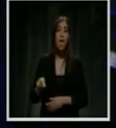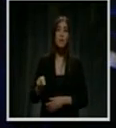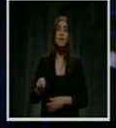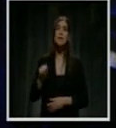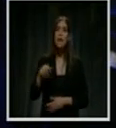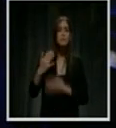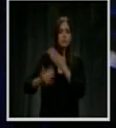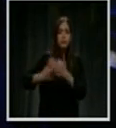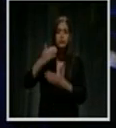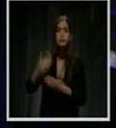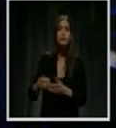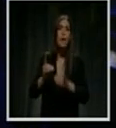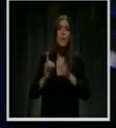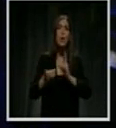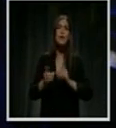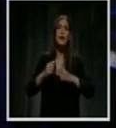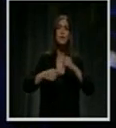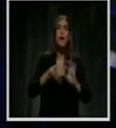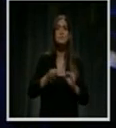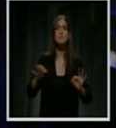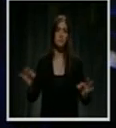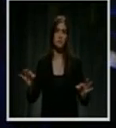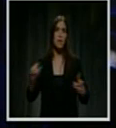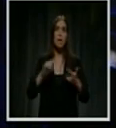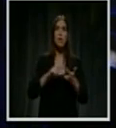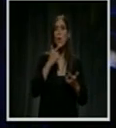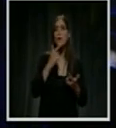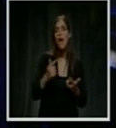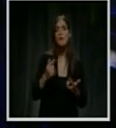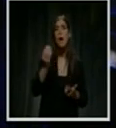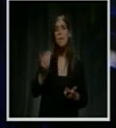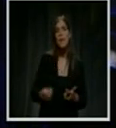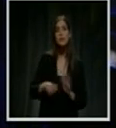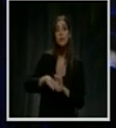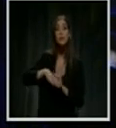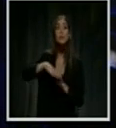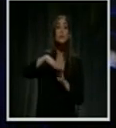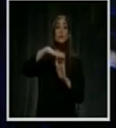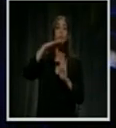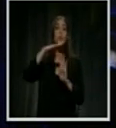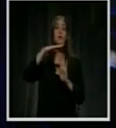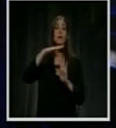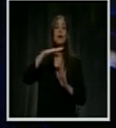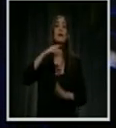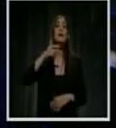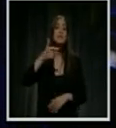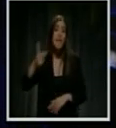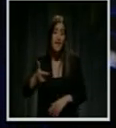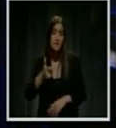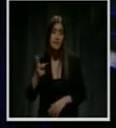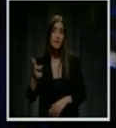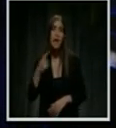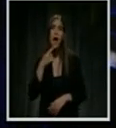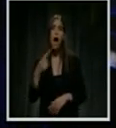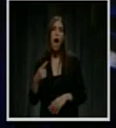jola il-prezz tas-suq internazzjonali taż-żejt u ma jolix f'Malta. Dik bil-kontra qal jola l-prezz